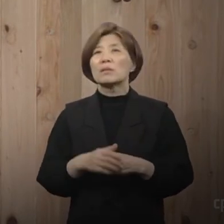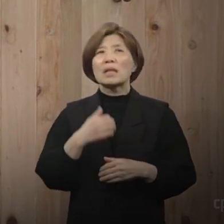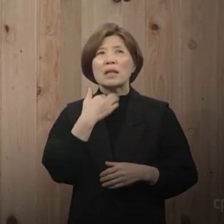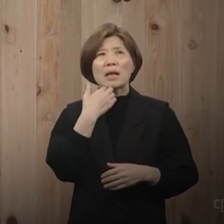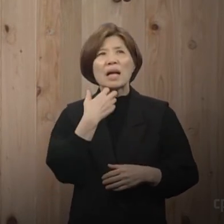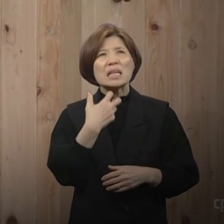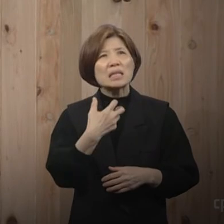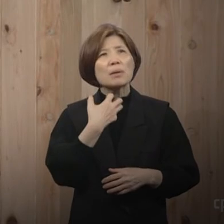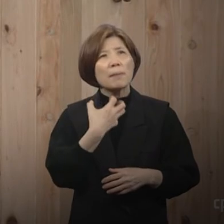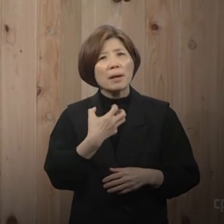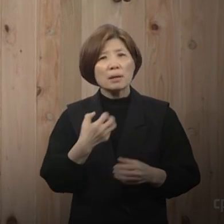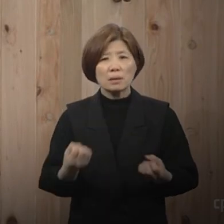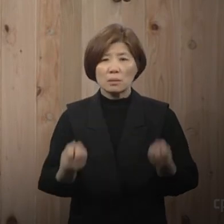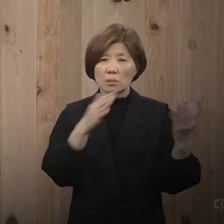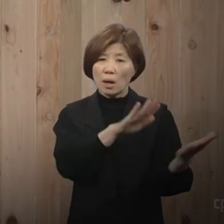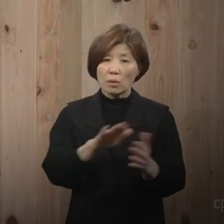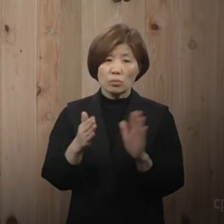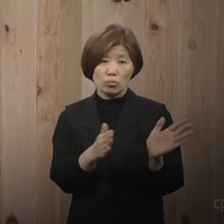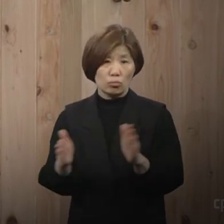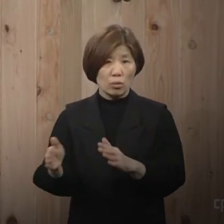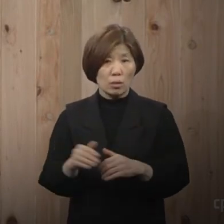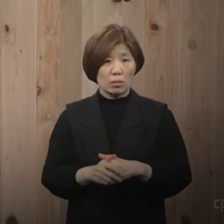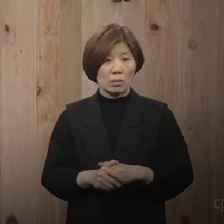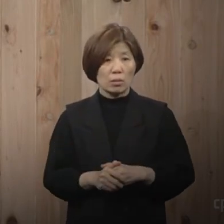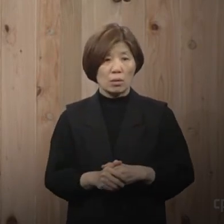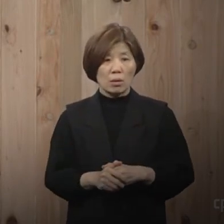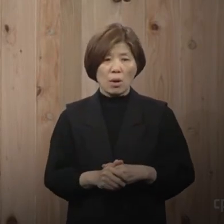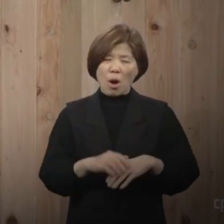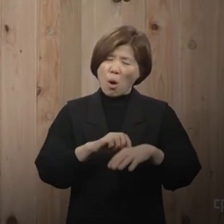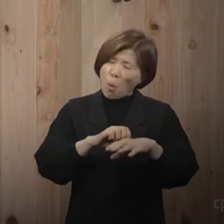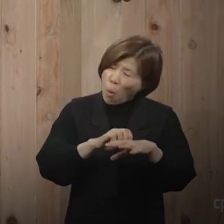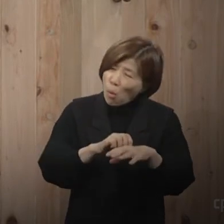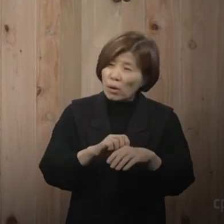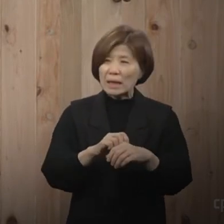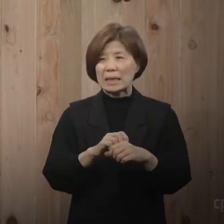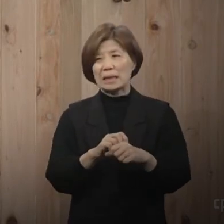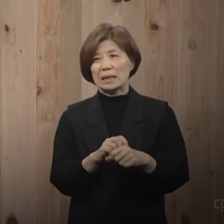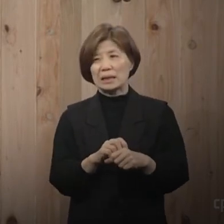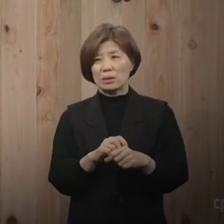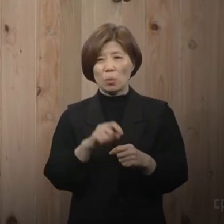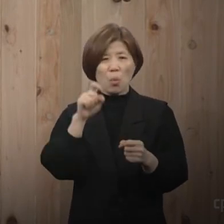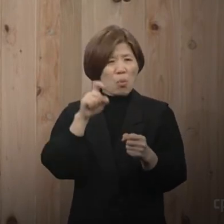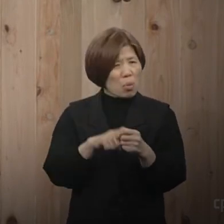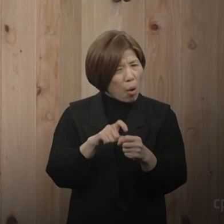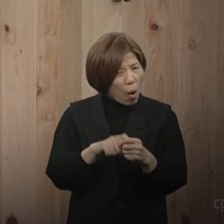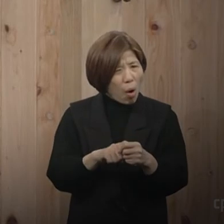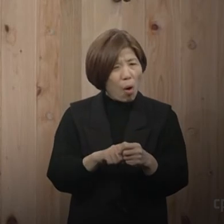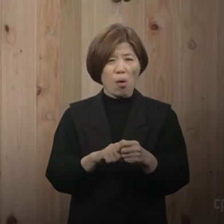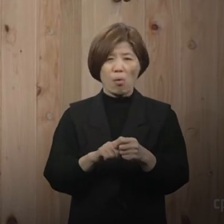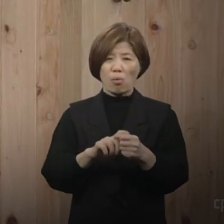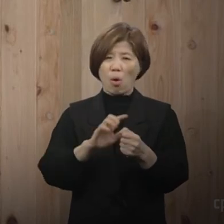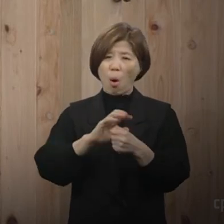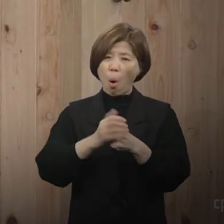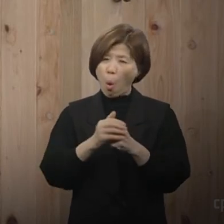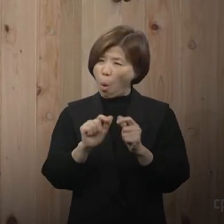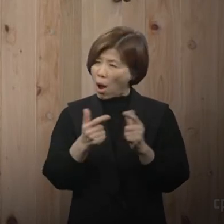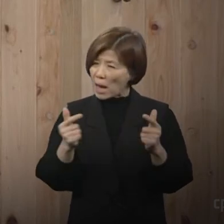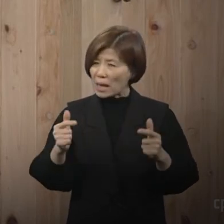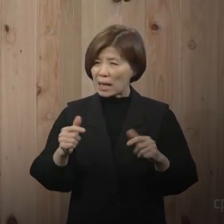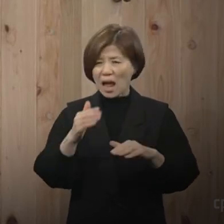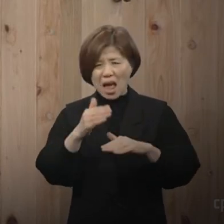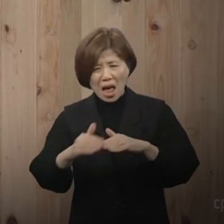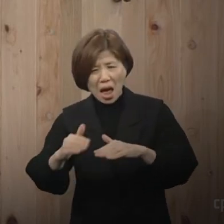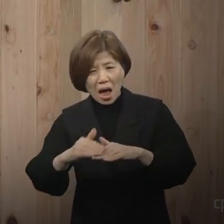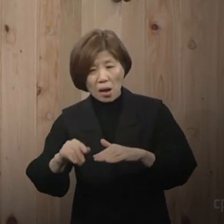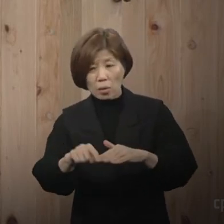팔순잔치를 열어서 맛있는 음식들을 잔뜩 차려놨습니다. 소고기에, 닭고기에, 뭐 떡에, 과일에,